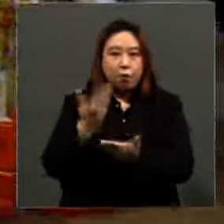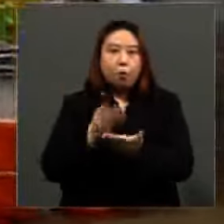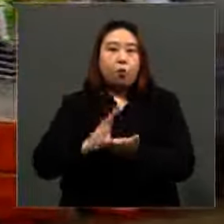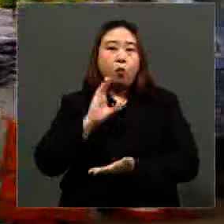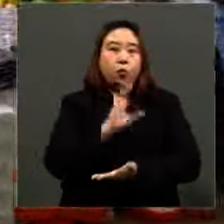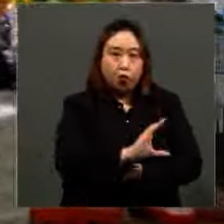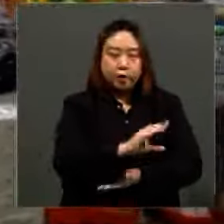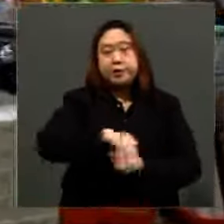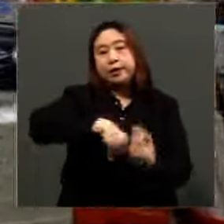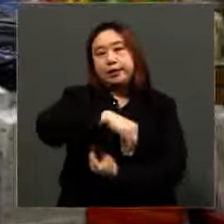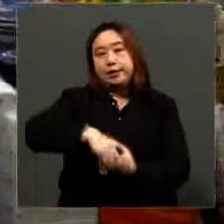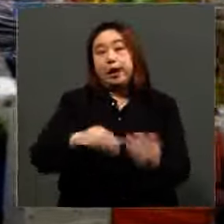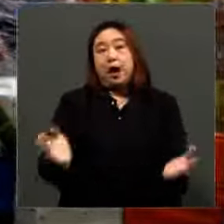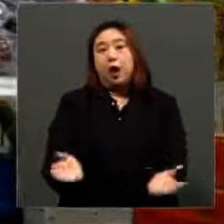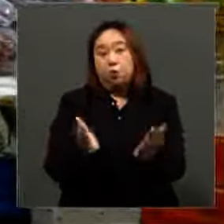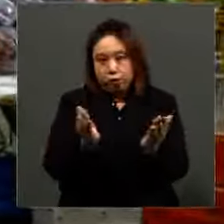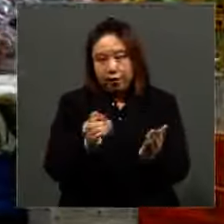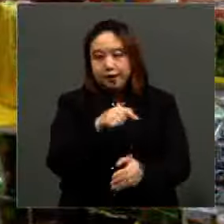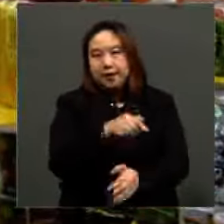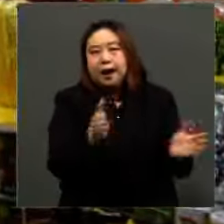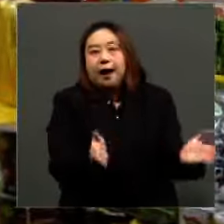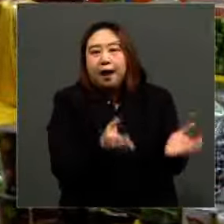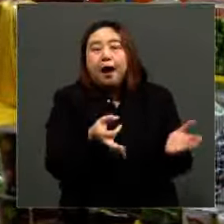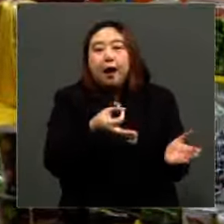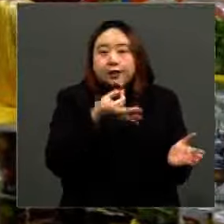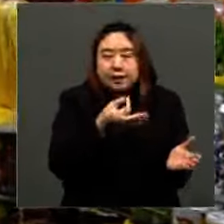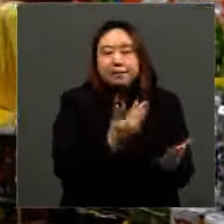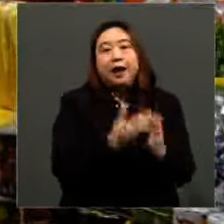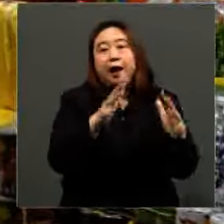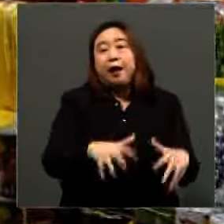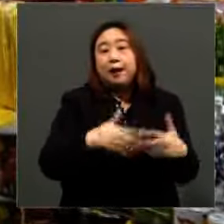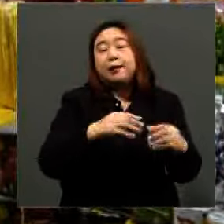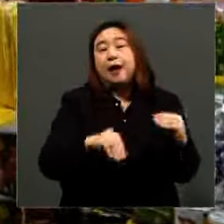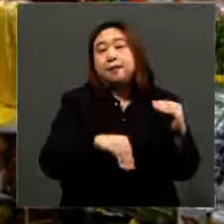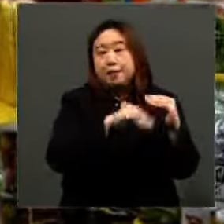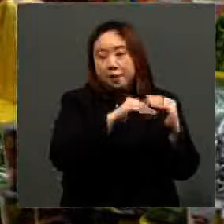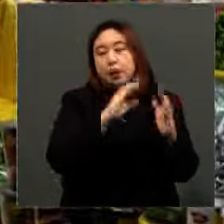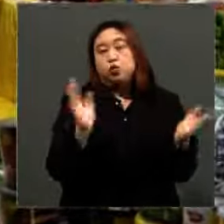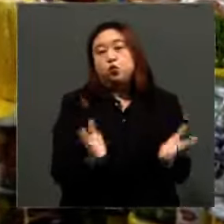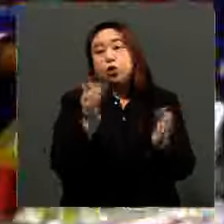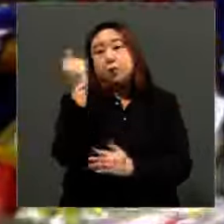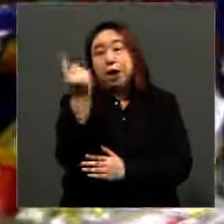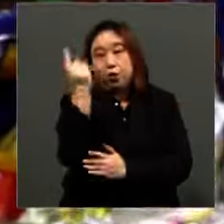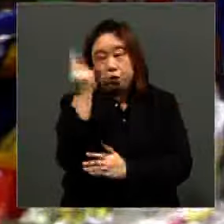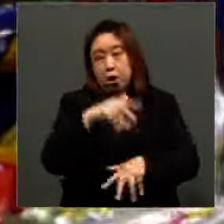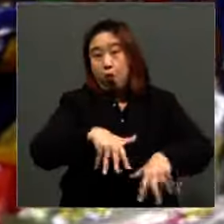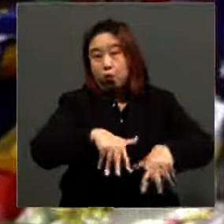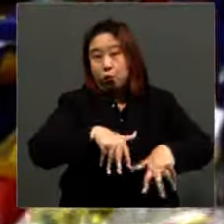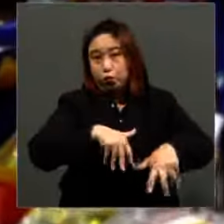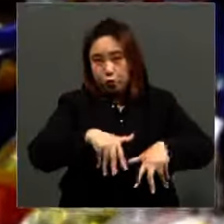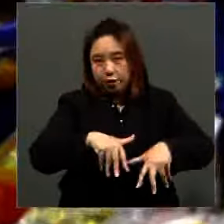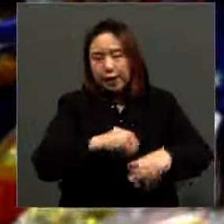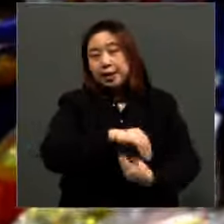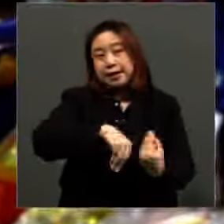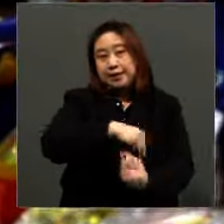เศรษฐกิจโดยการสร้างอาชีพเพิ่มรายได้ให้กับประชาชนและการส่งเสริมการท่องเที่ยวชุมชนสร้างความเข้มแข็งของเศรษฐกิจ